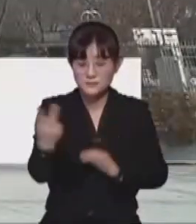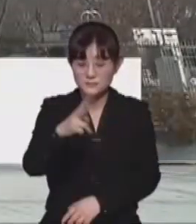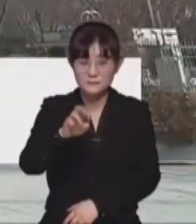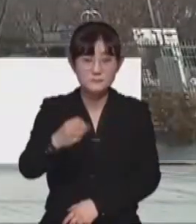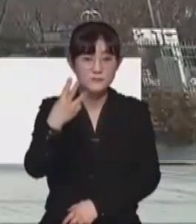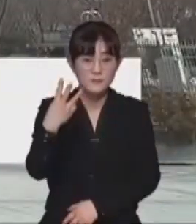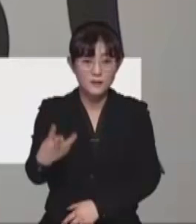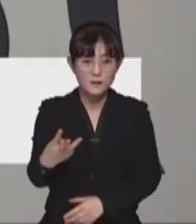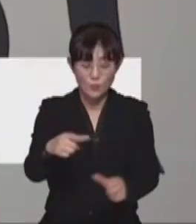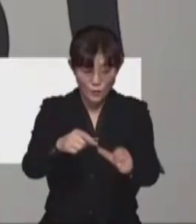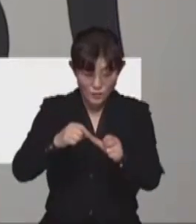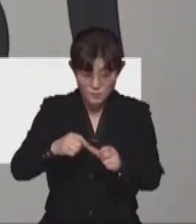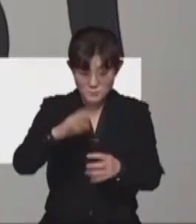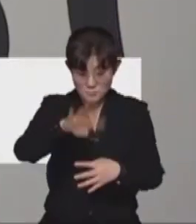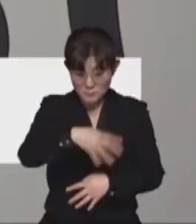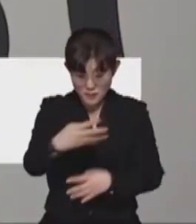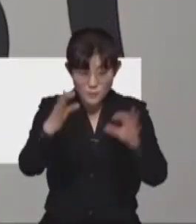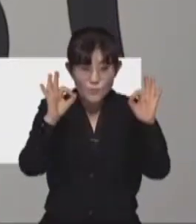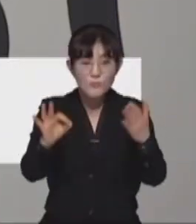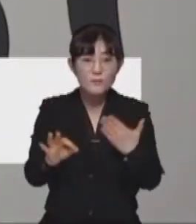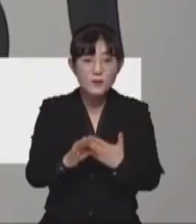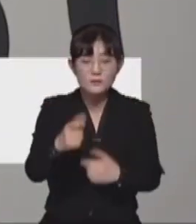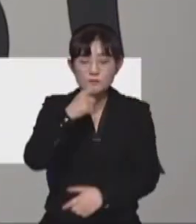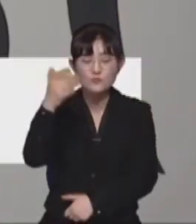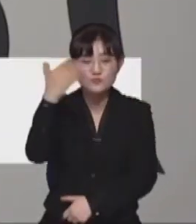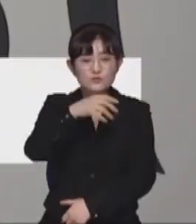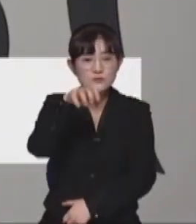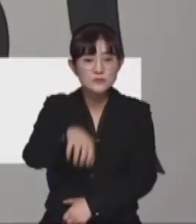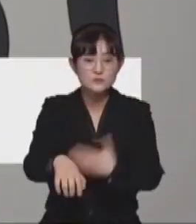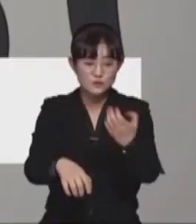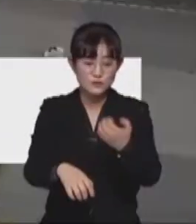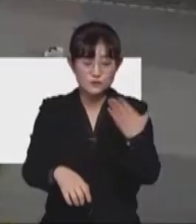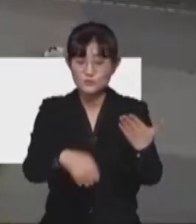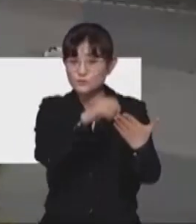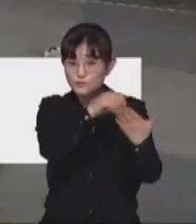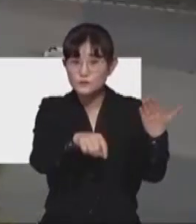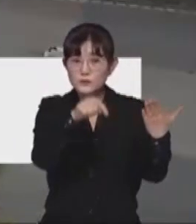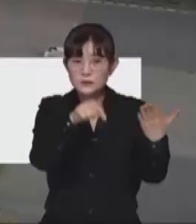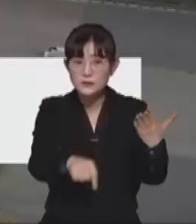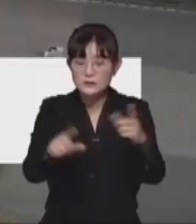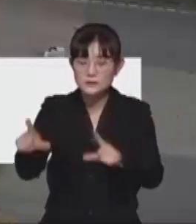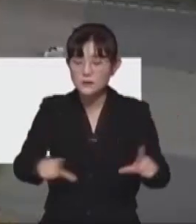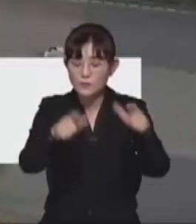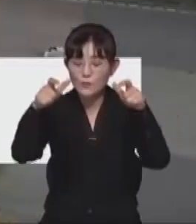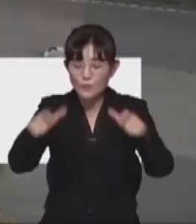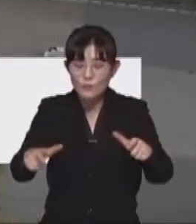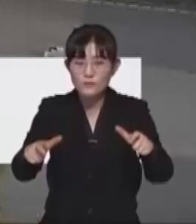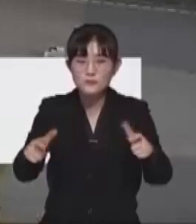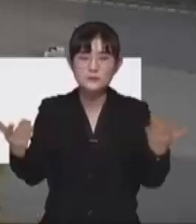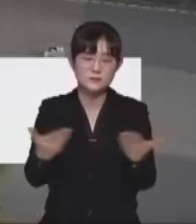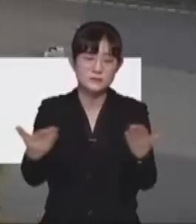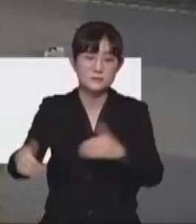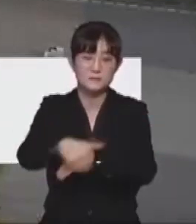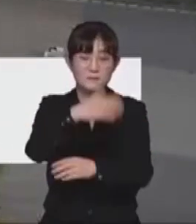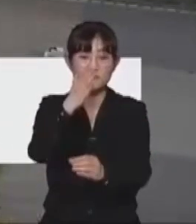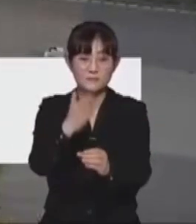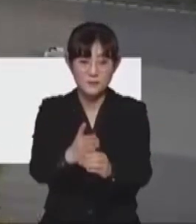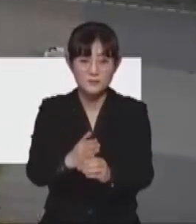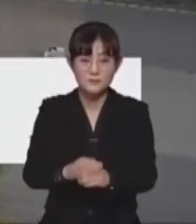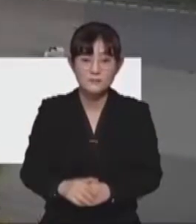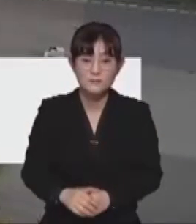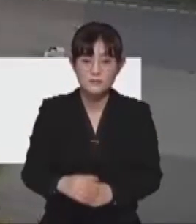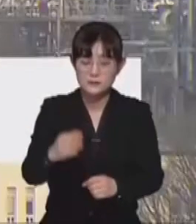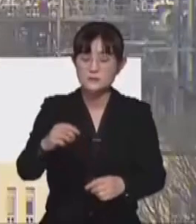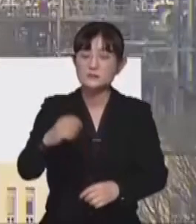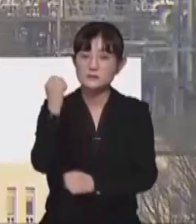2023년 고용지표를 보면 여수시에서는 99%에 달하는 직장인이 지역 내에서 출퇴근하는 것으로 나타나